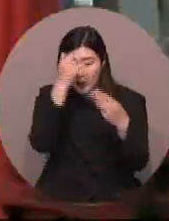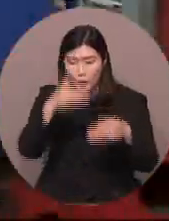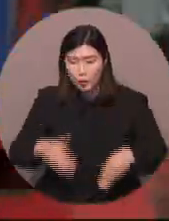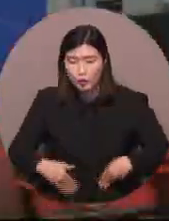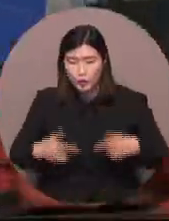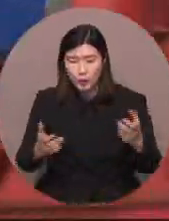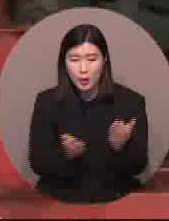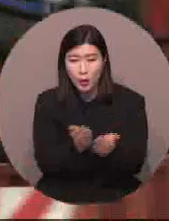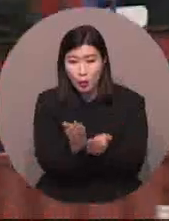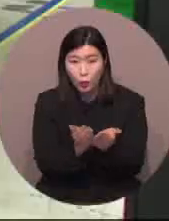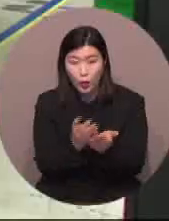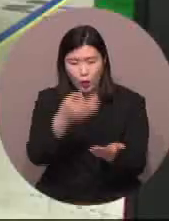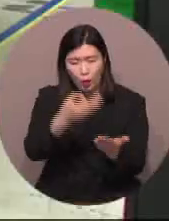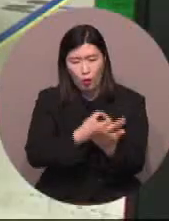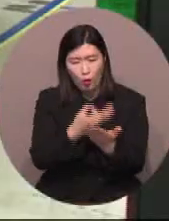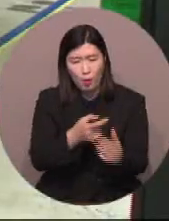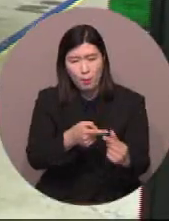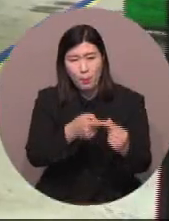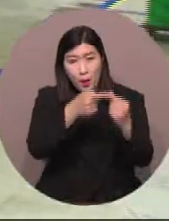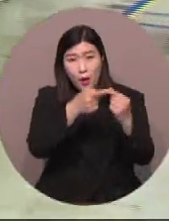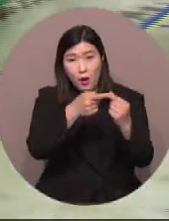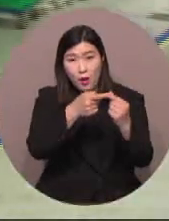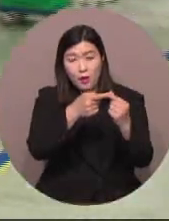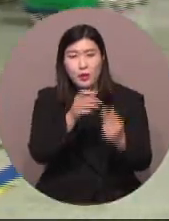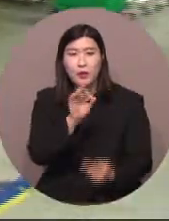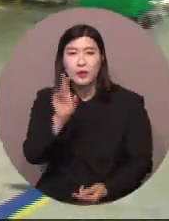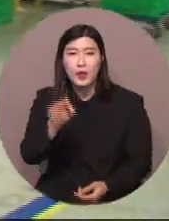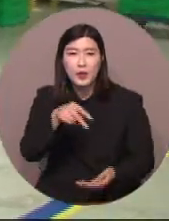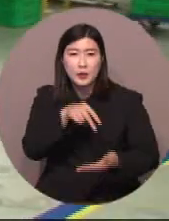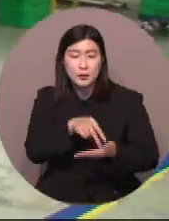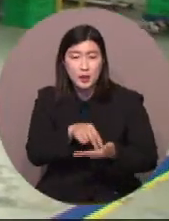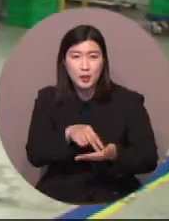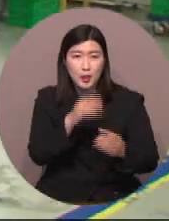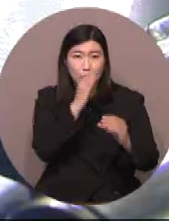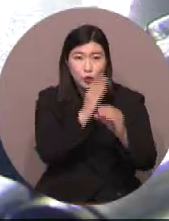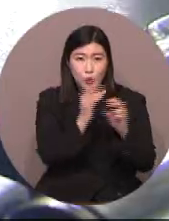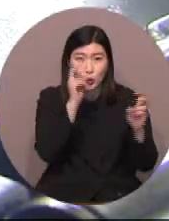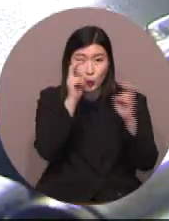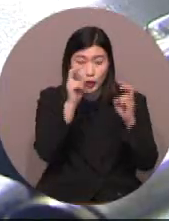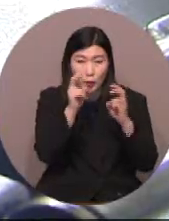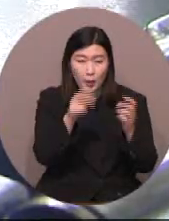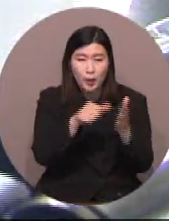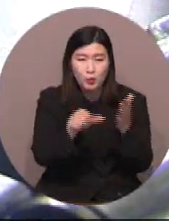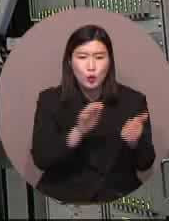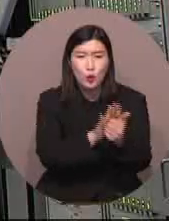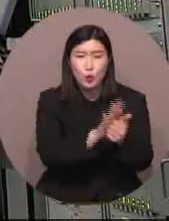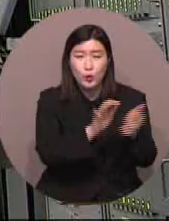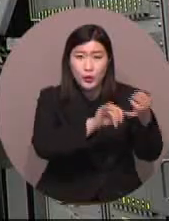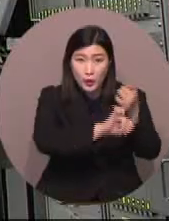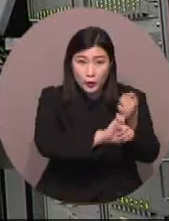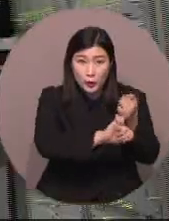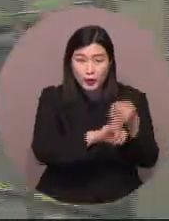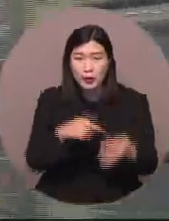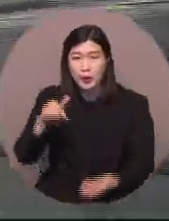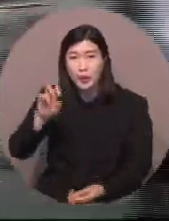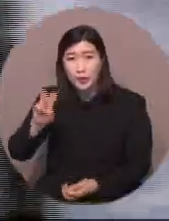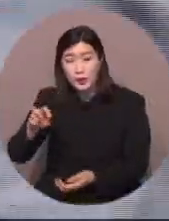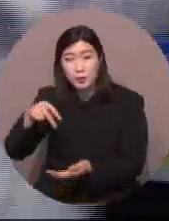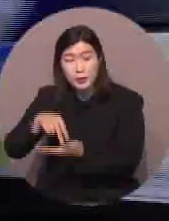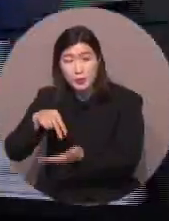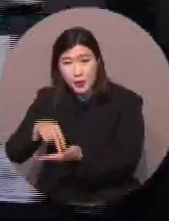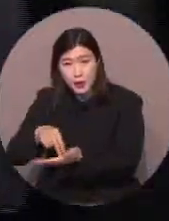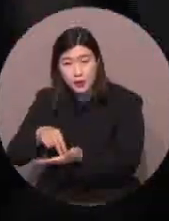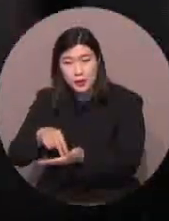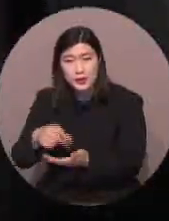규모를 기록한 가운데 민주당 양승조 후보는 중소기업 수출 특히 물류 지원을 국민의 임 김태웅